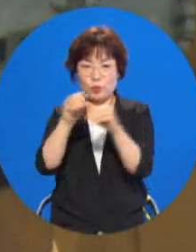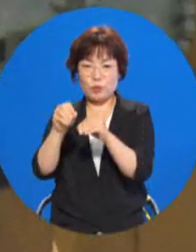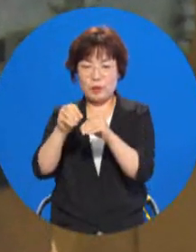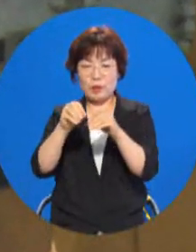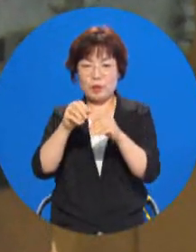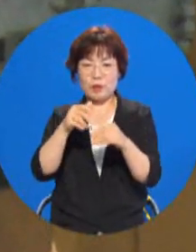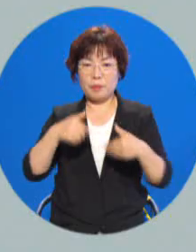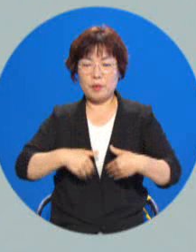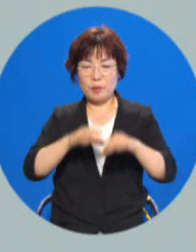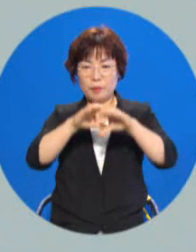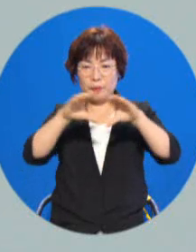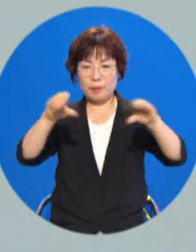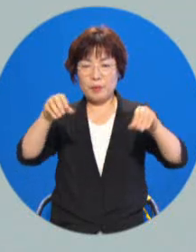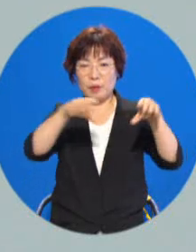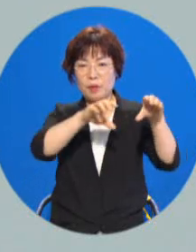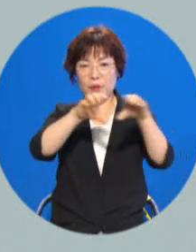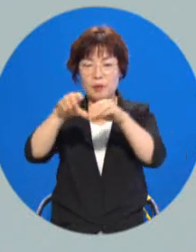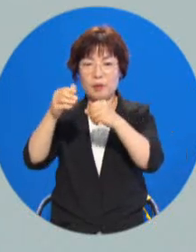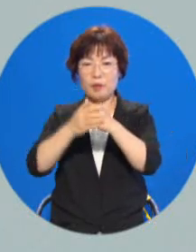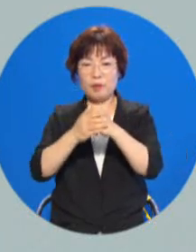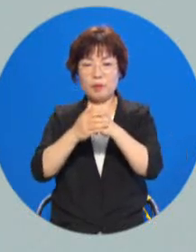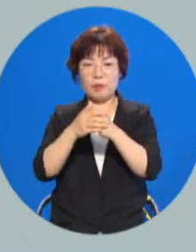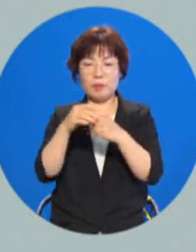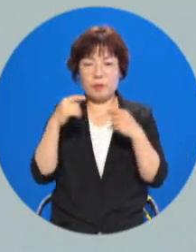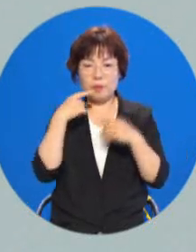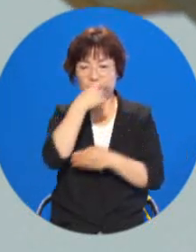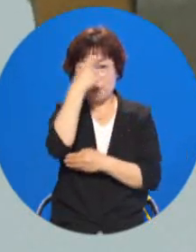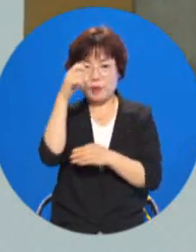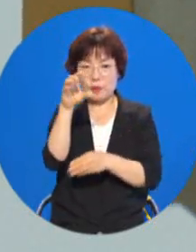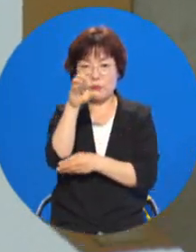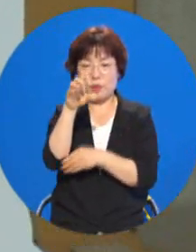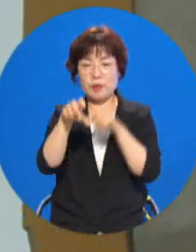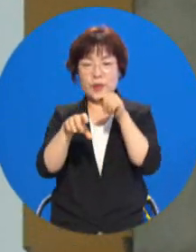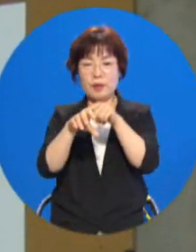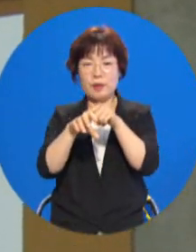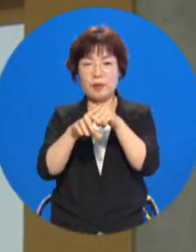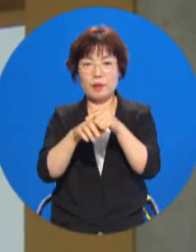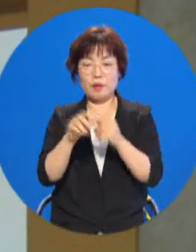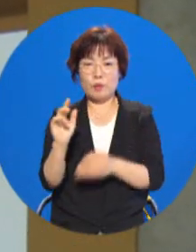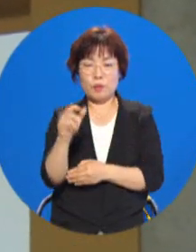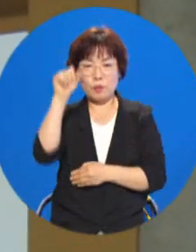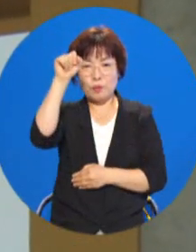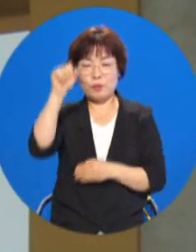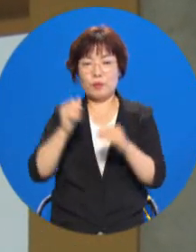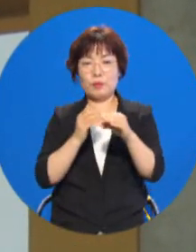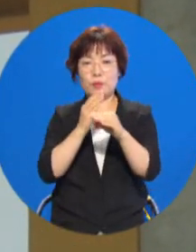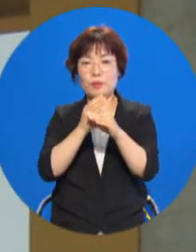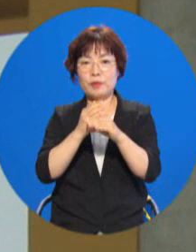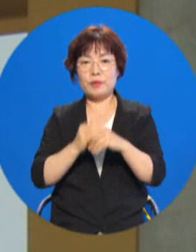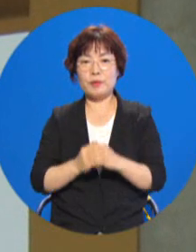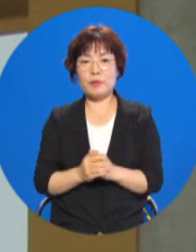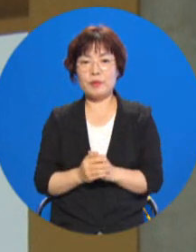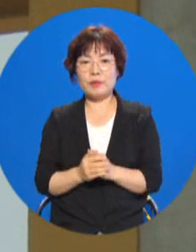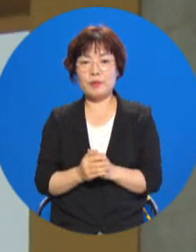주장하는 현수막이 내걸리고 아찔한 높이의 타워 크레인 위에서는 고공 농성이 진행됩니다.